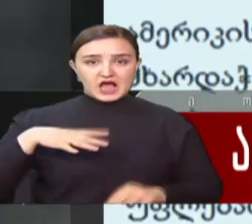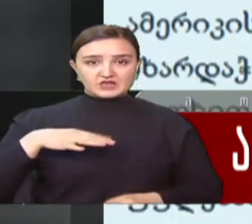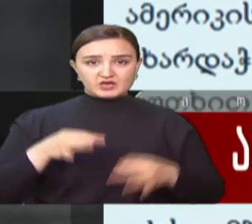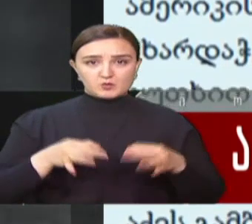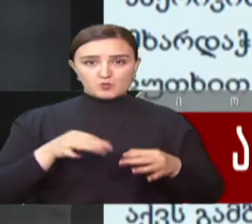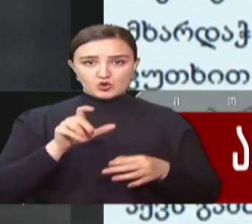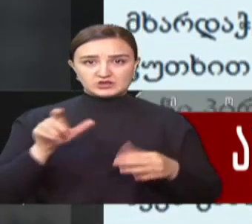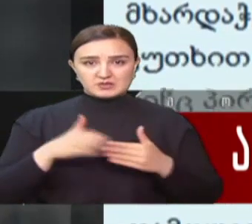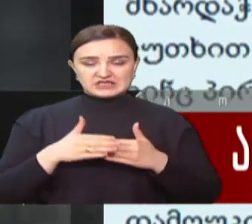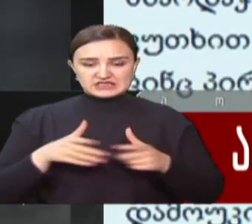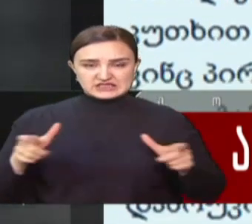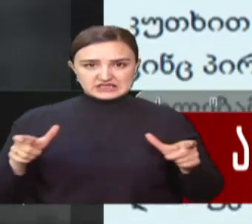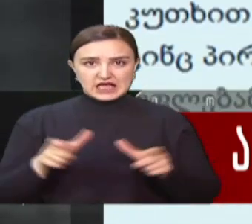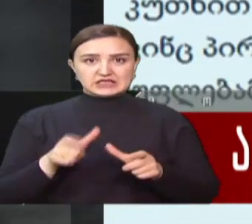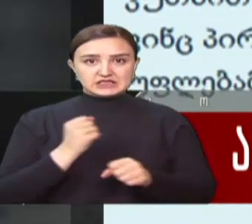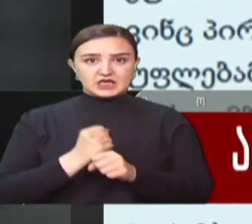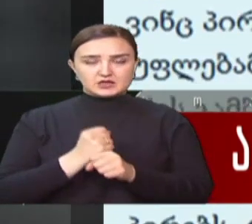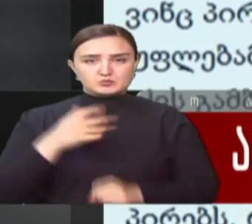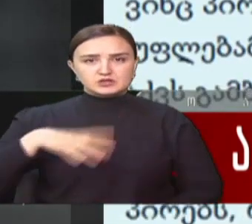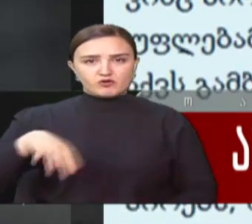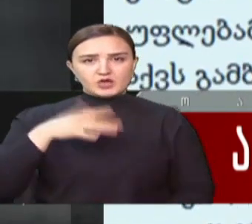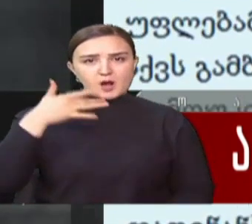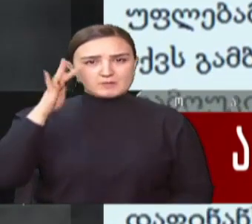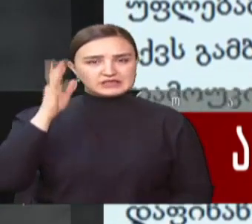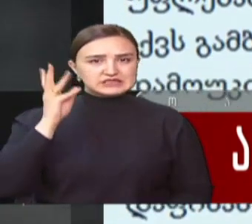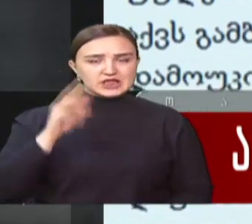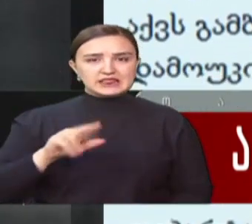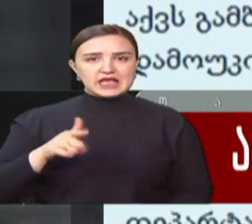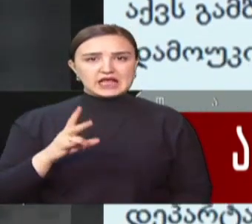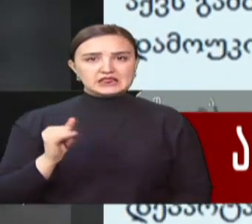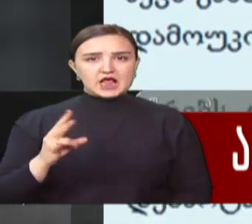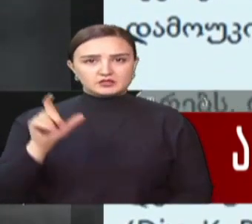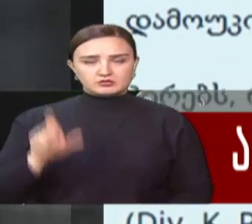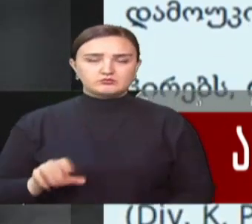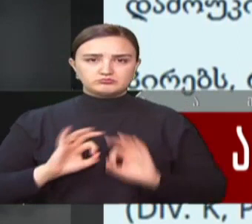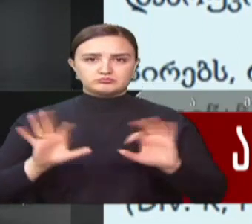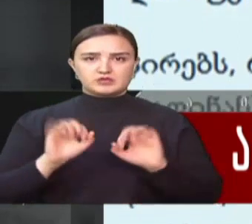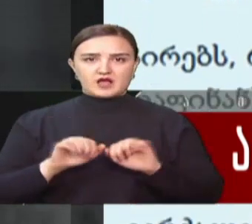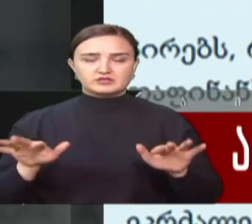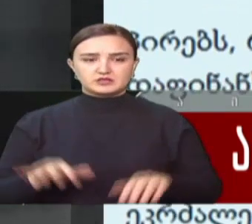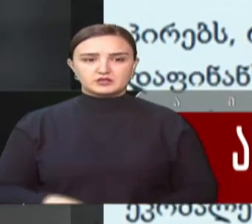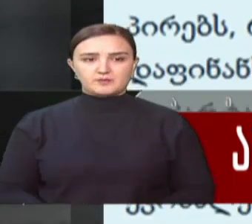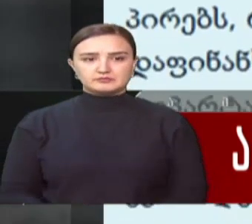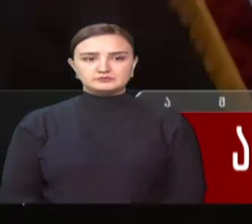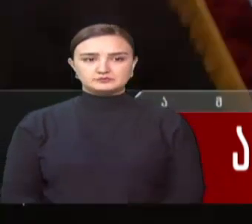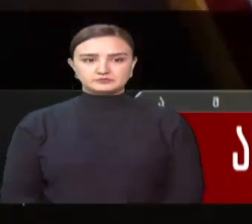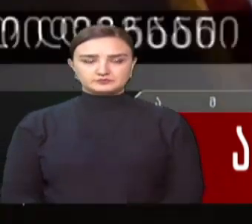მოსამართლეების სანქცირებასთან დაკავშირებით საქართველოში ამერიკის საელჩომ კელი დეგნანის განცხადებაც გააგრძელა.